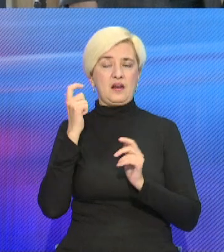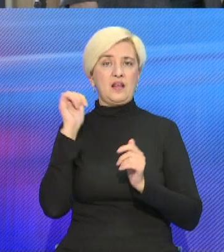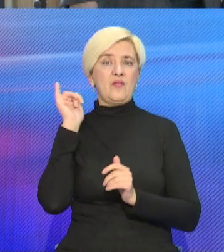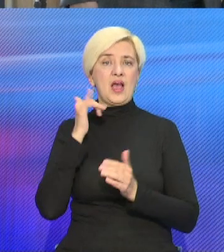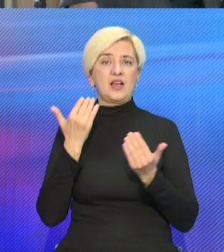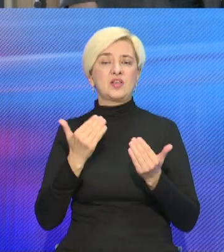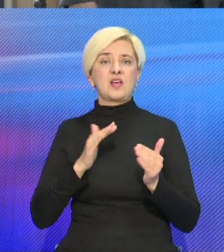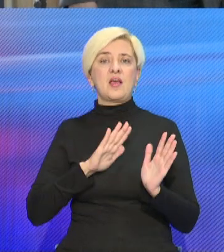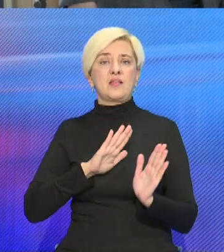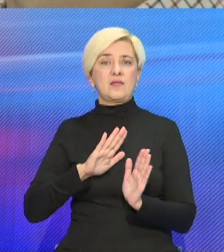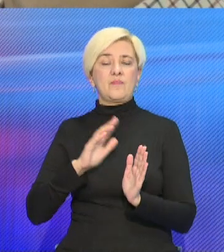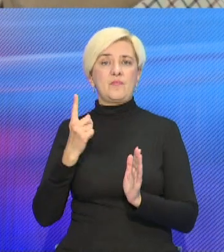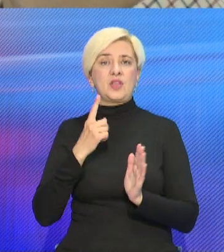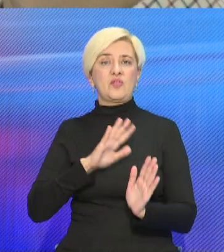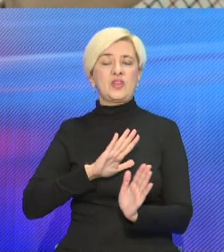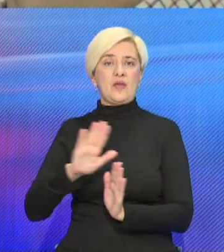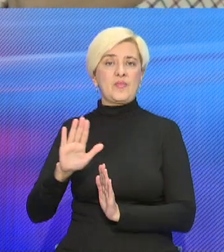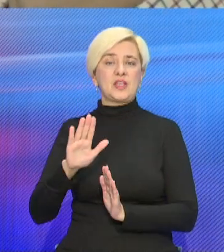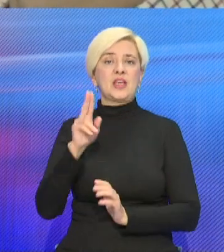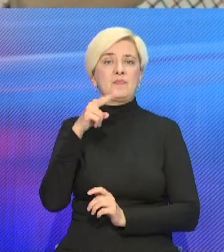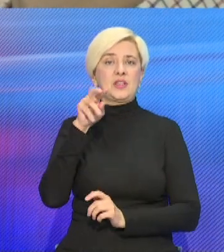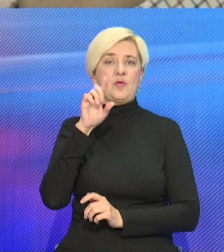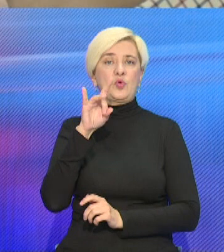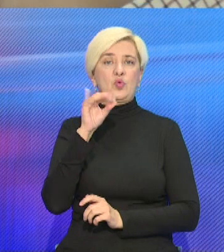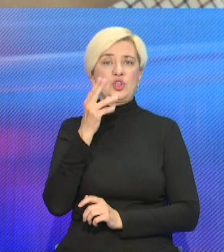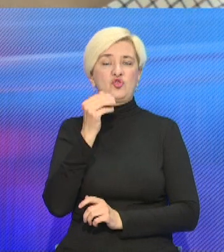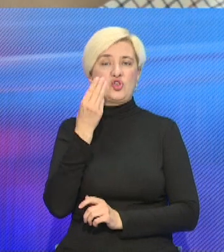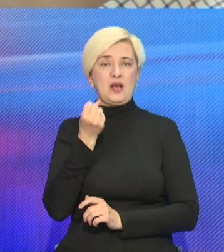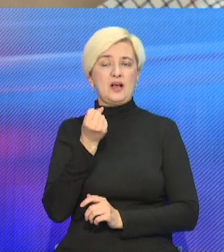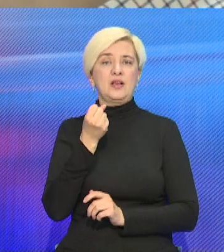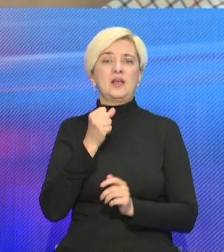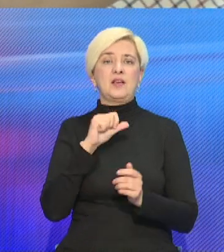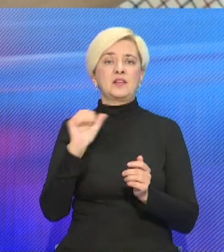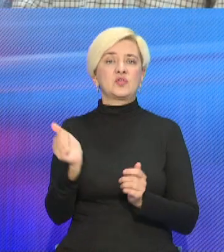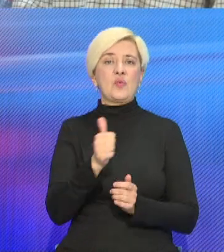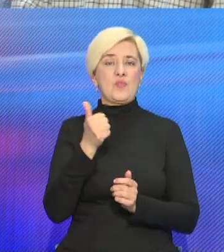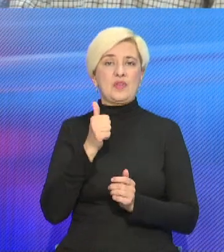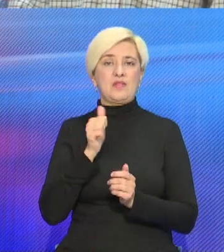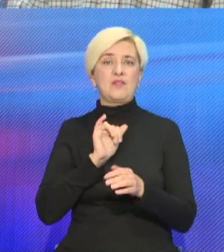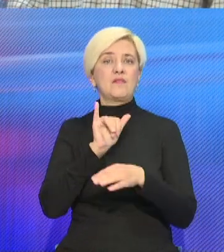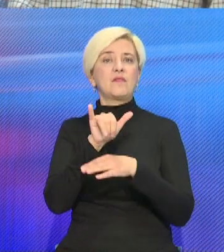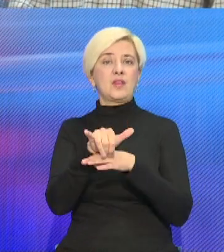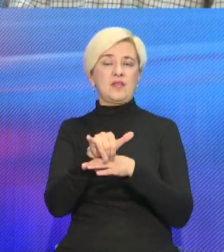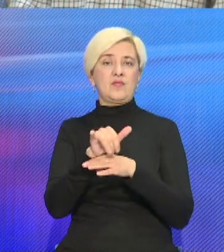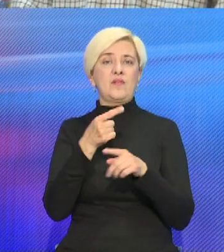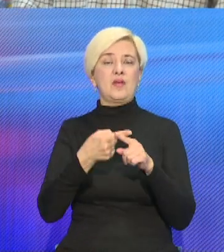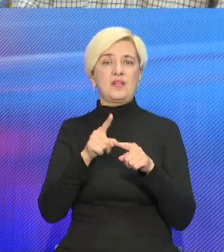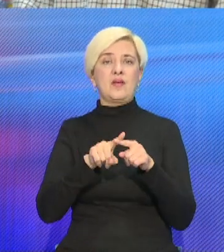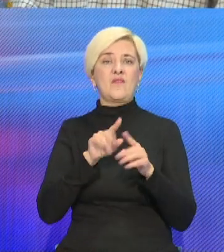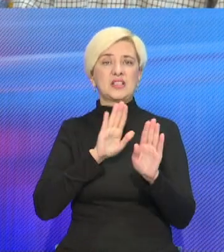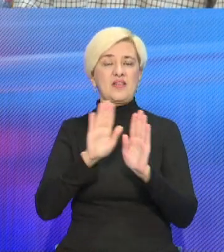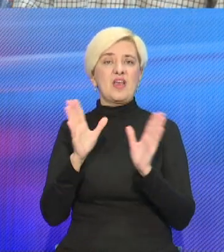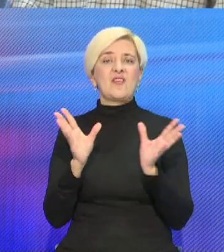СВК ім'я Сянько Дмитрія Брукіша особливий мотив для наведування цієї вистави. Він разом з родним колективом і